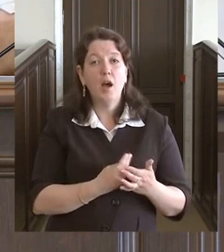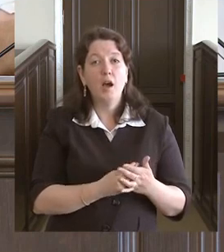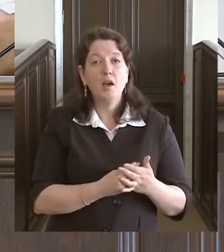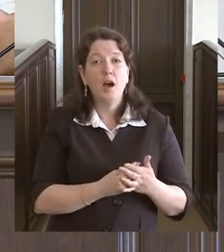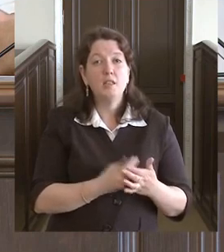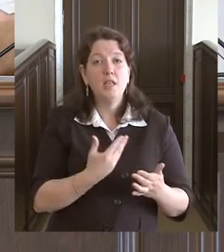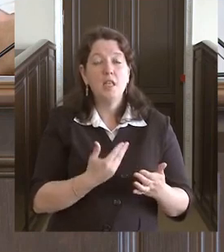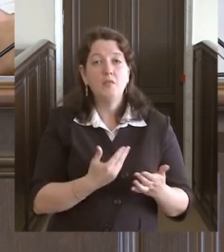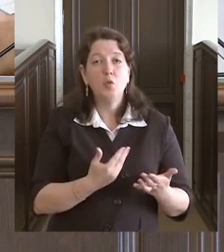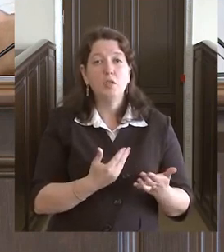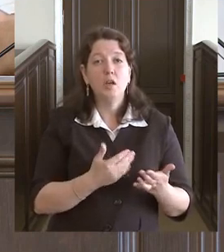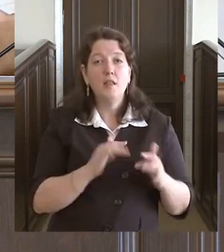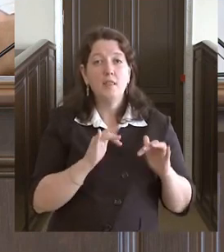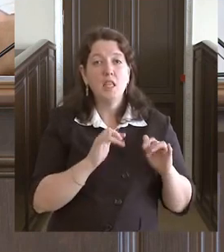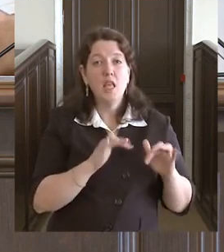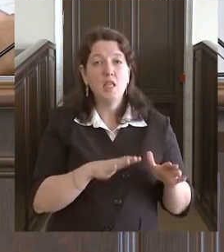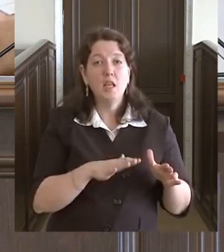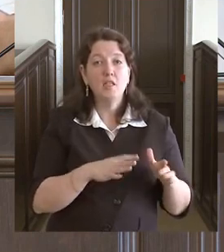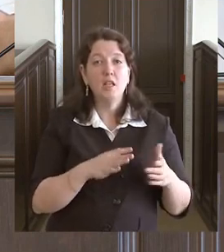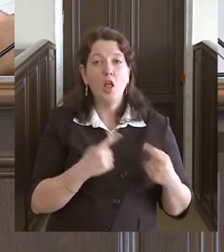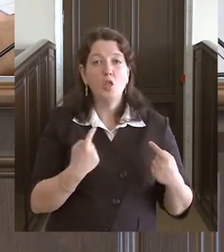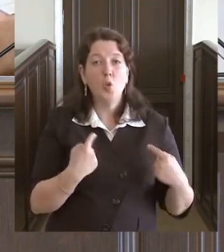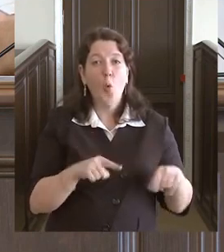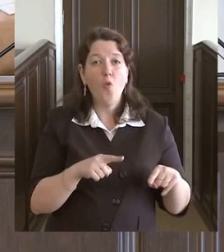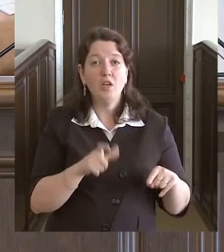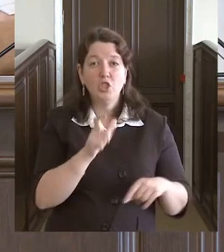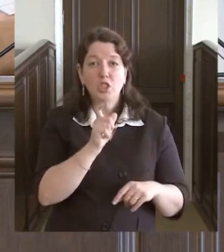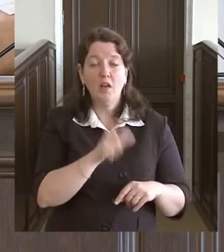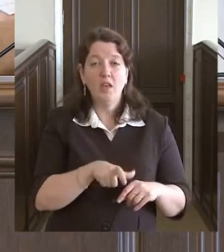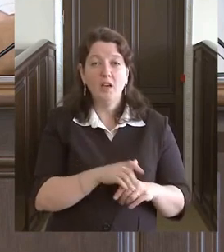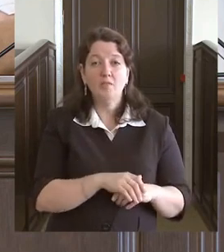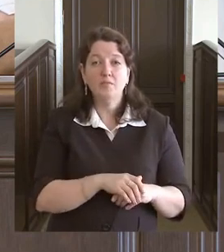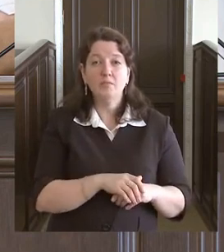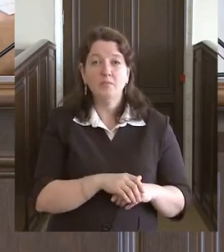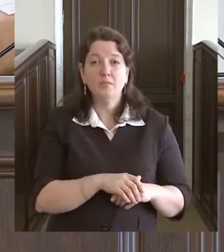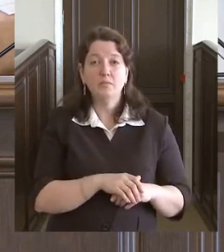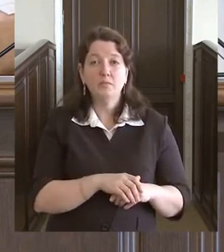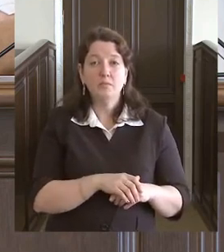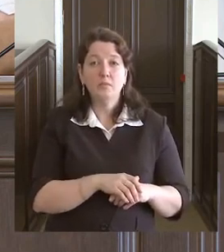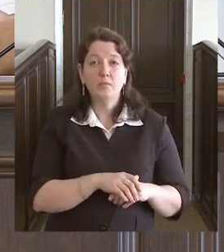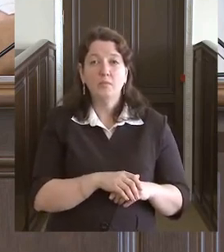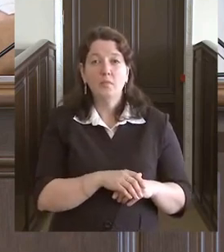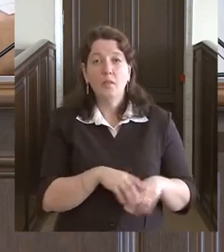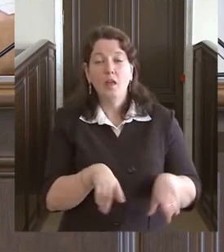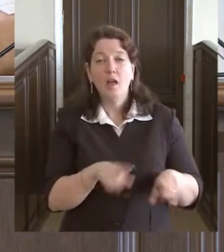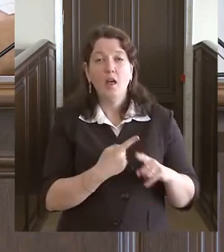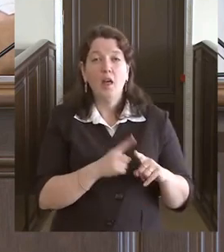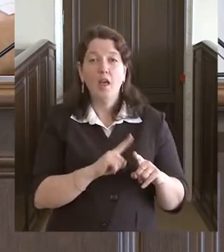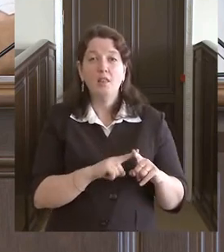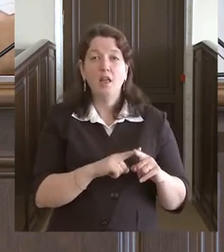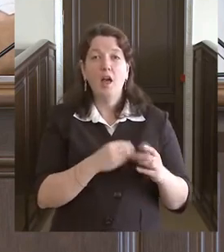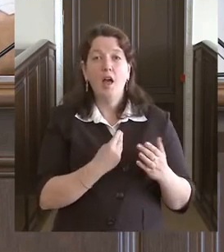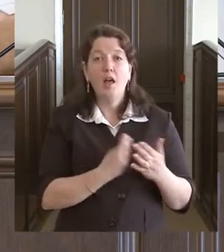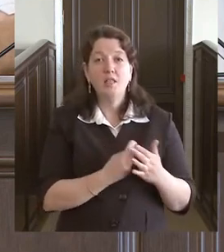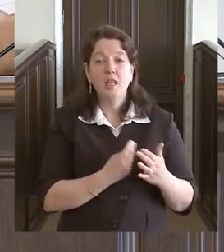оцени тут идет оценка деятельности другого человека оценка так эта оценка